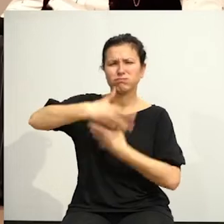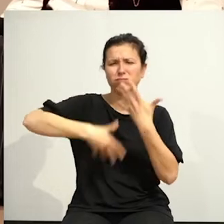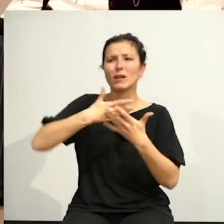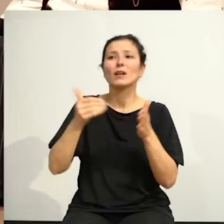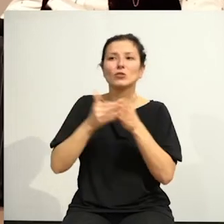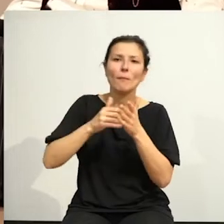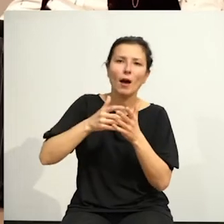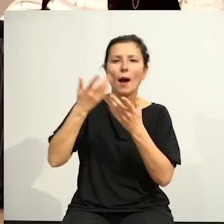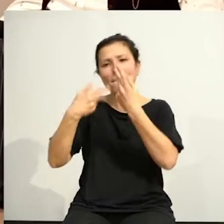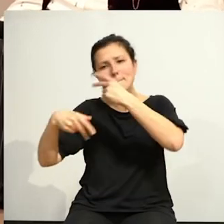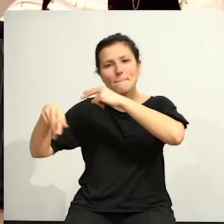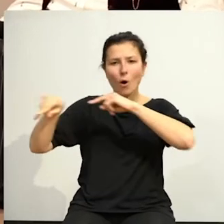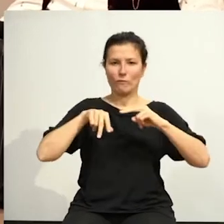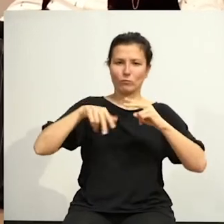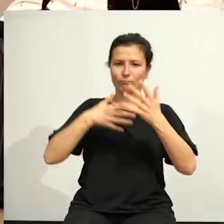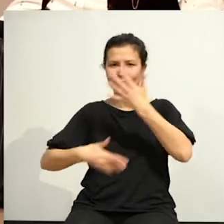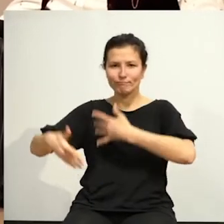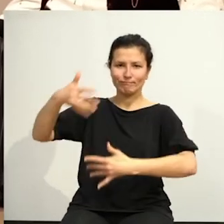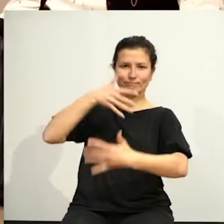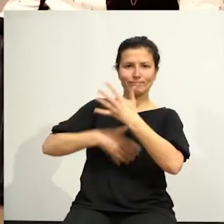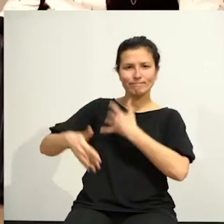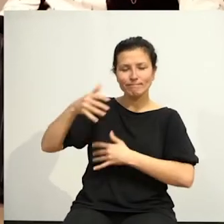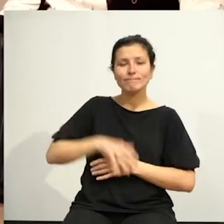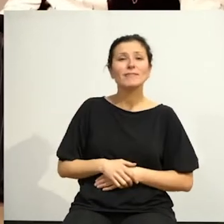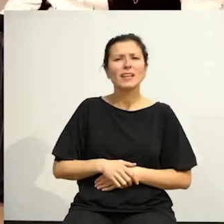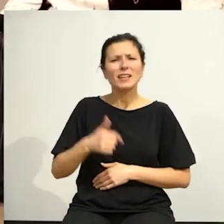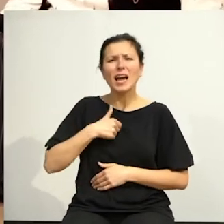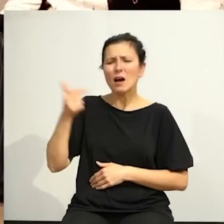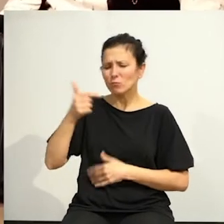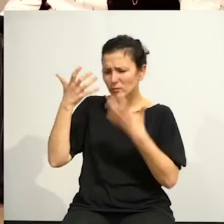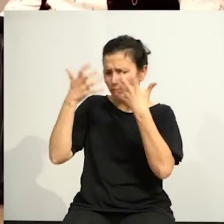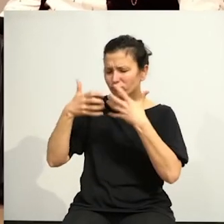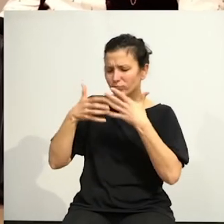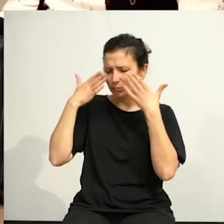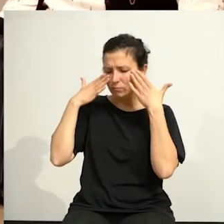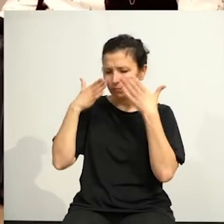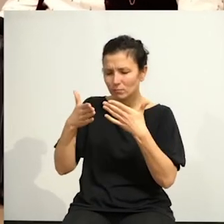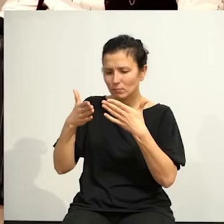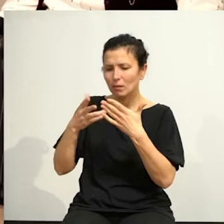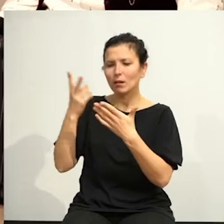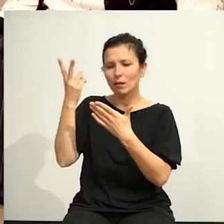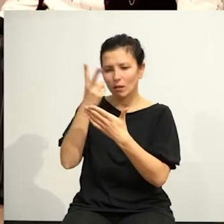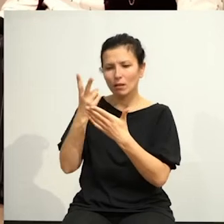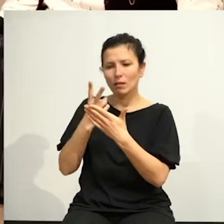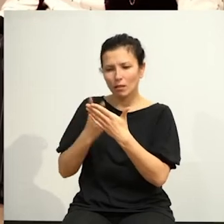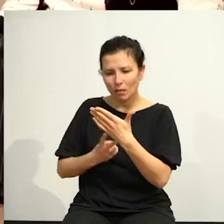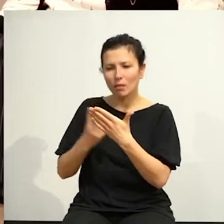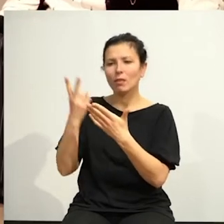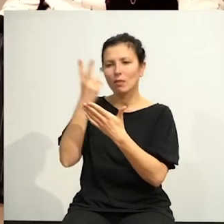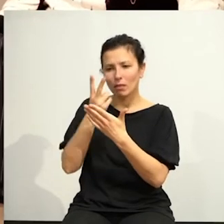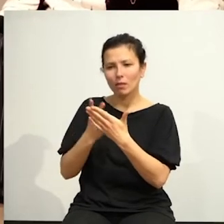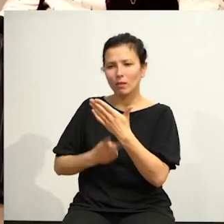odkręcić. I to powoduje, że ja muszę nad tym posiedzieć, tak? Jak muszę nad tym posiedzieć, to muszę